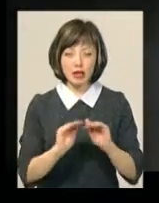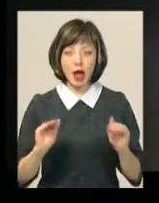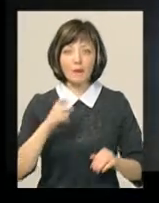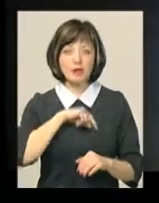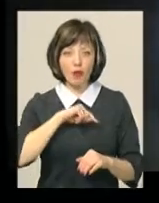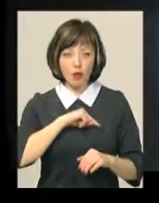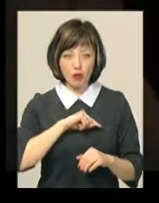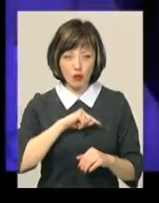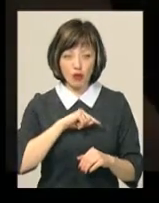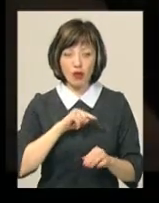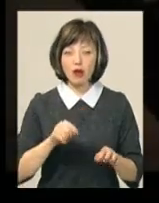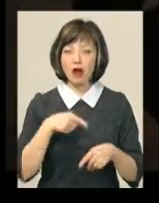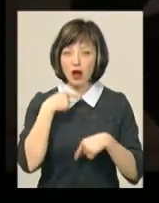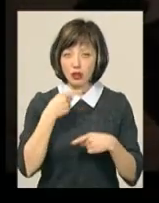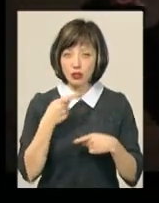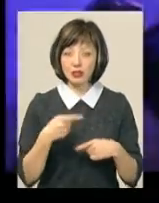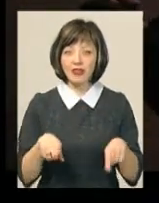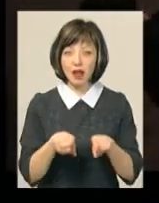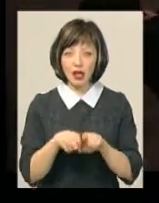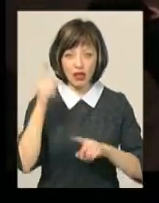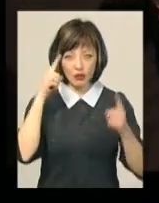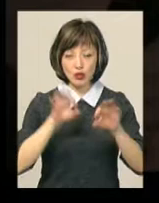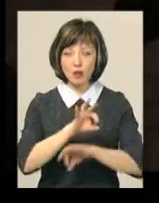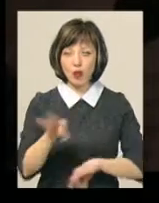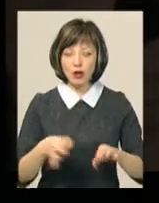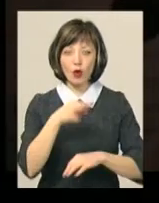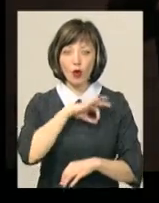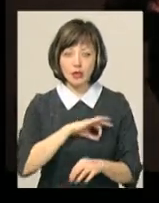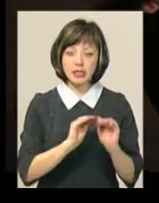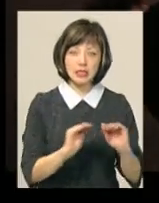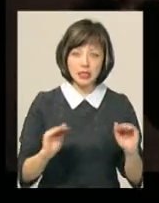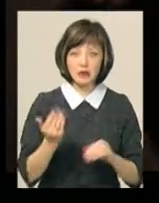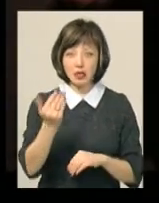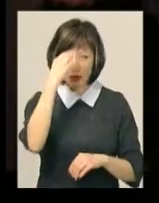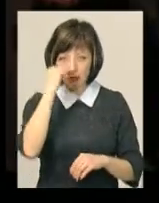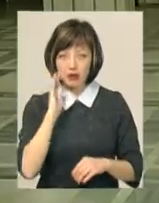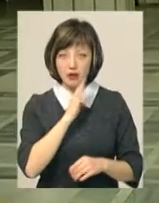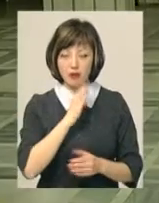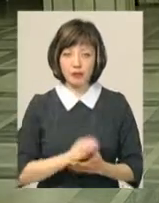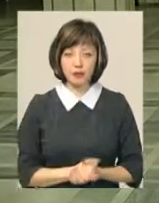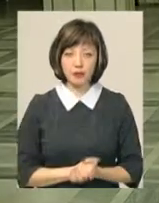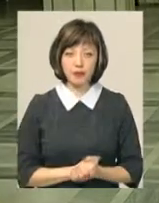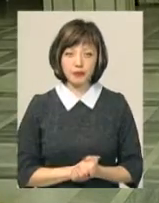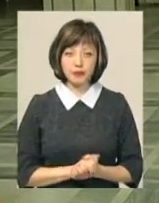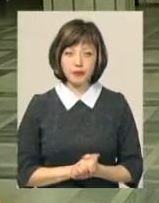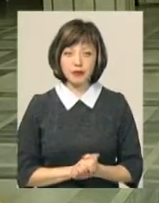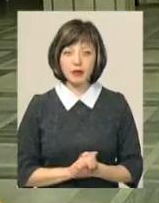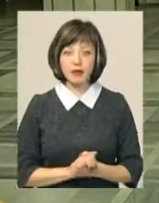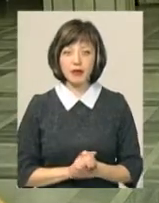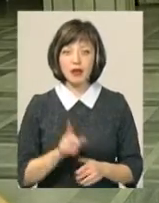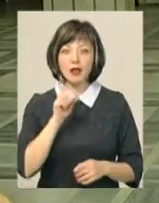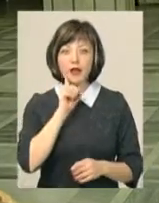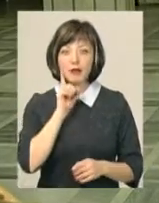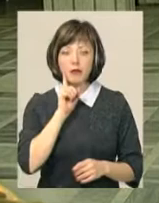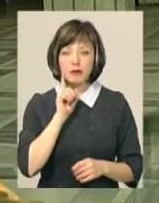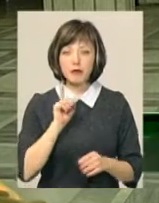психолог Анастасія Бевза зауважує, що такий творчий проект буде корисним і дітям, і їхнім батькам. Підлітки, які побачать цю